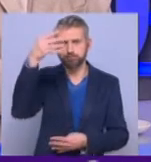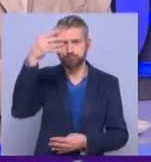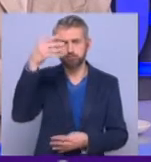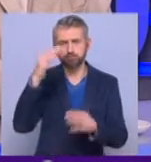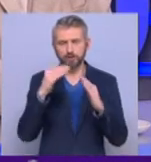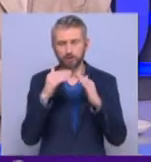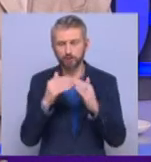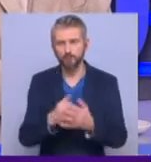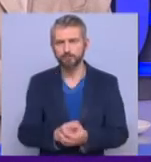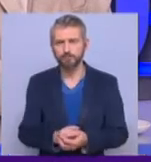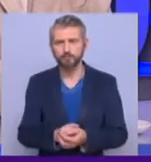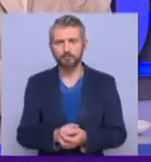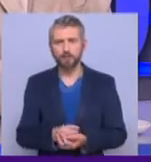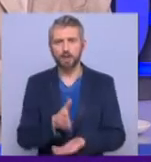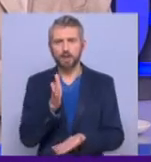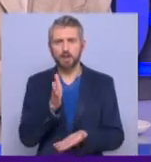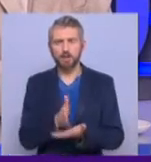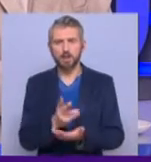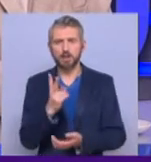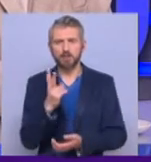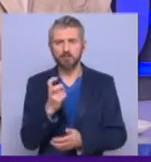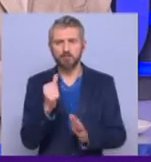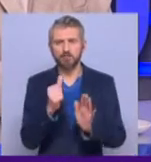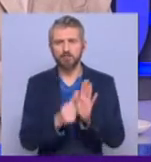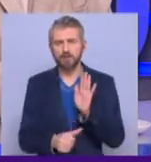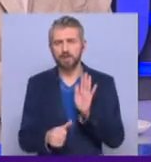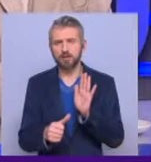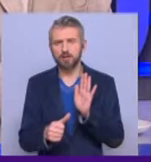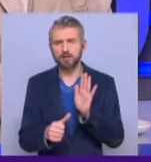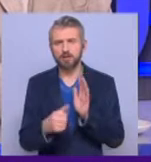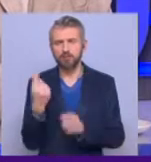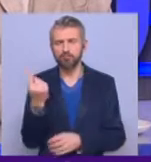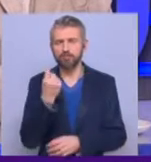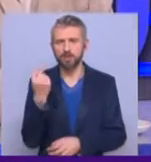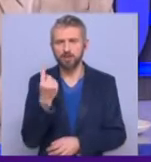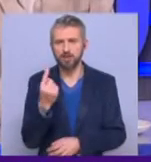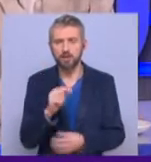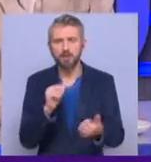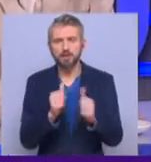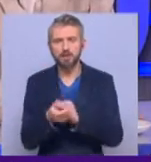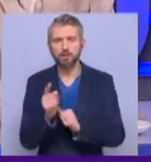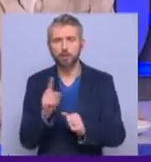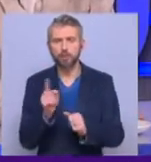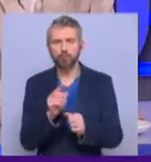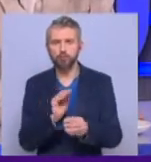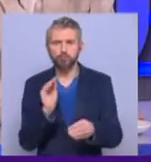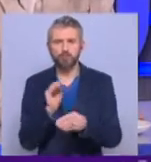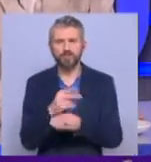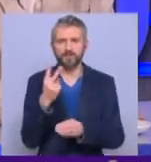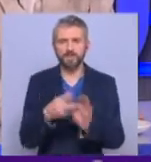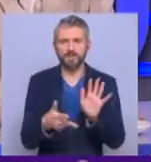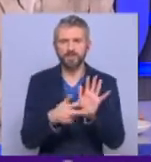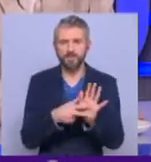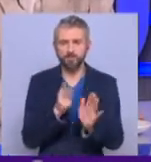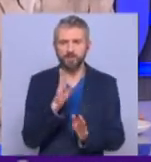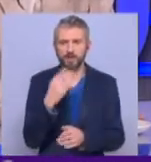багатоквартирному будинку. Є 260 лічильників. Замість того, щоб доставити 28